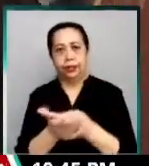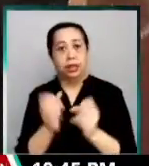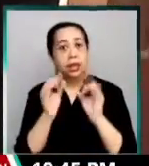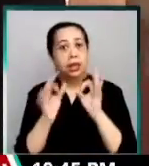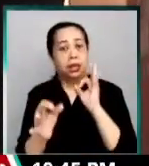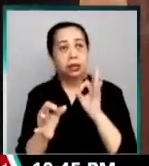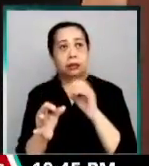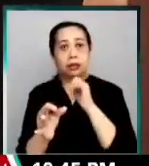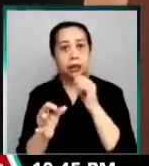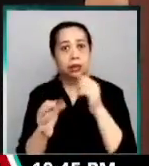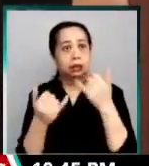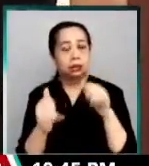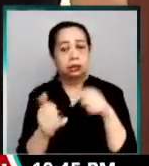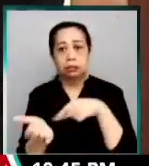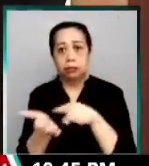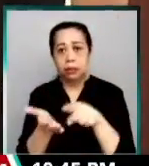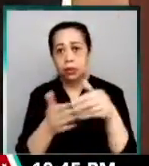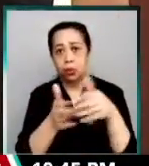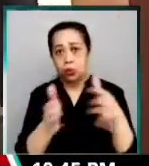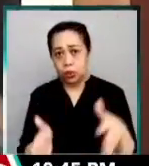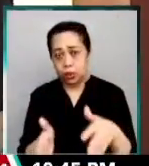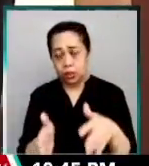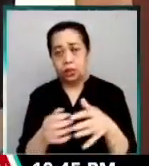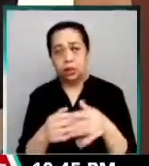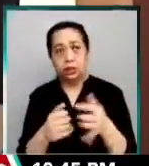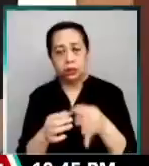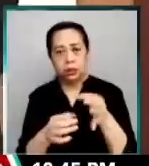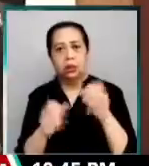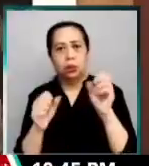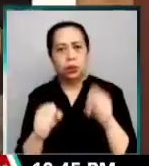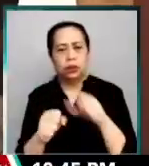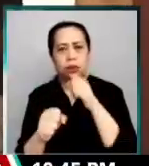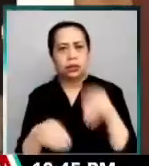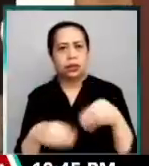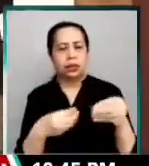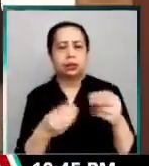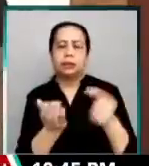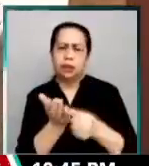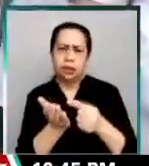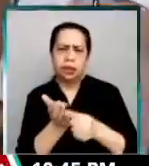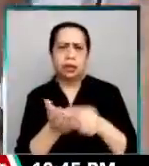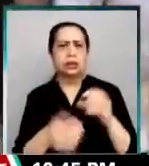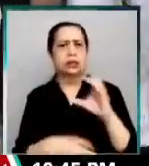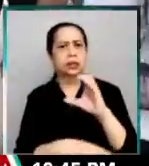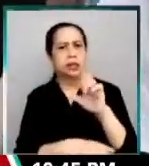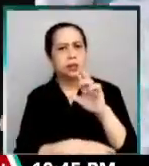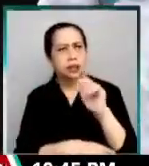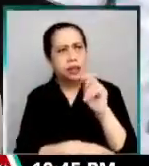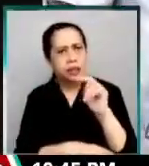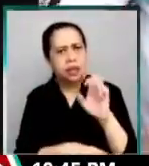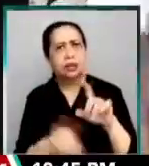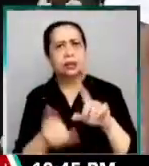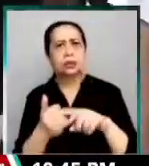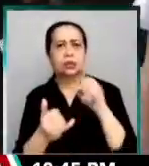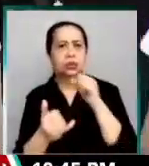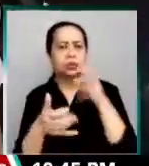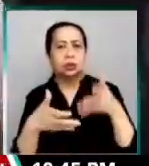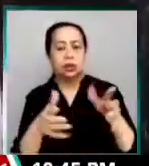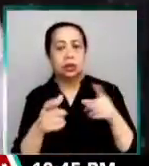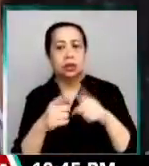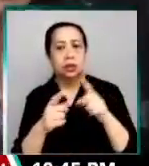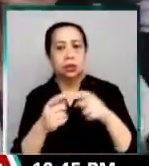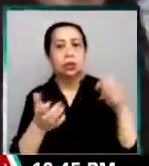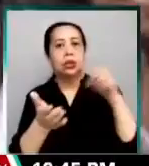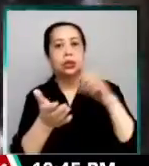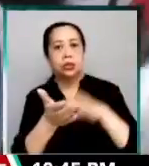pa rin makabayad ang estudyante, pwedeng hindi ibigay ang grades o clearance niya o kaya'y hindi siya payagang makapag-enroll